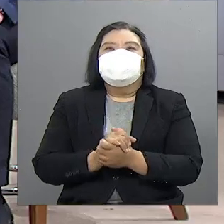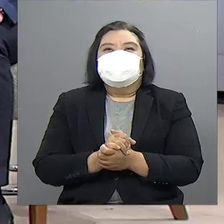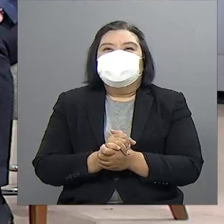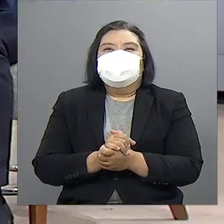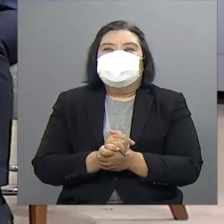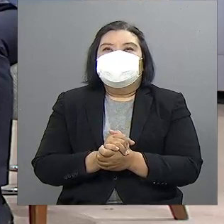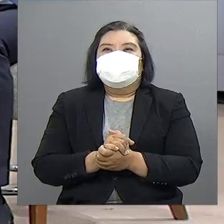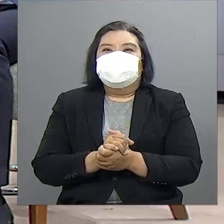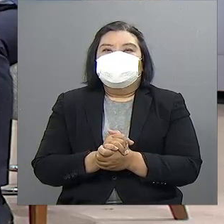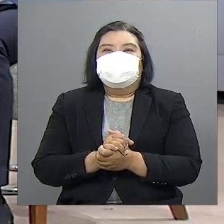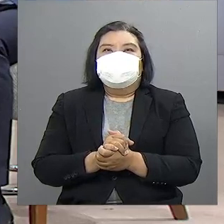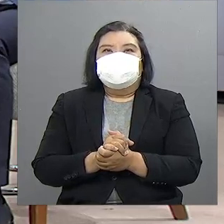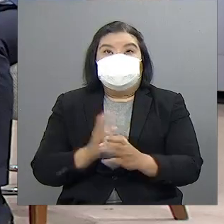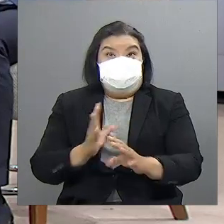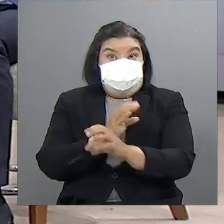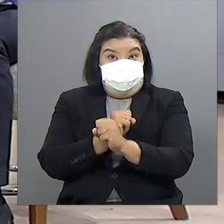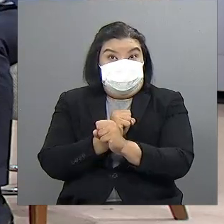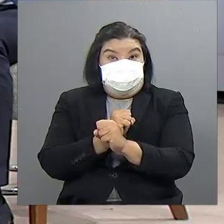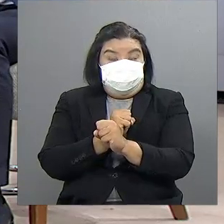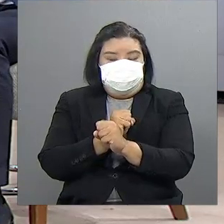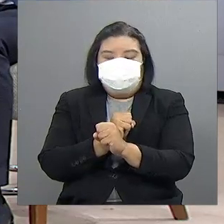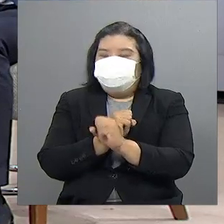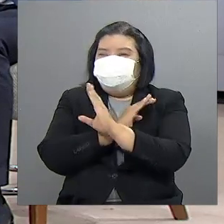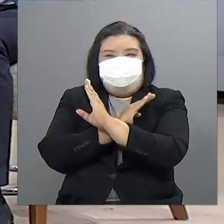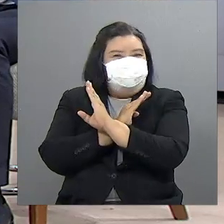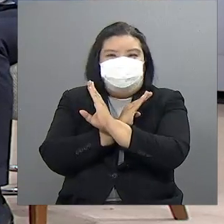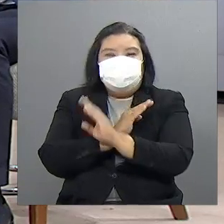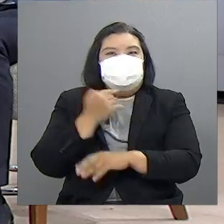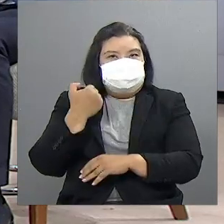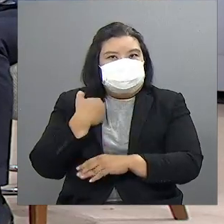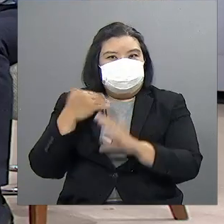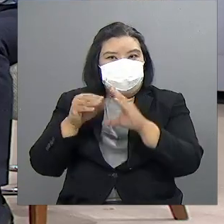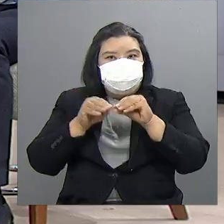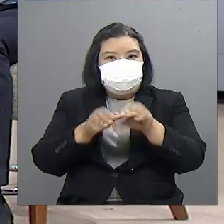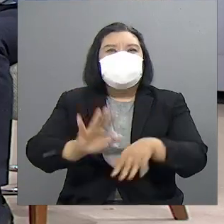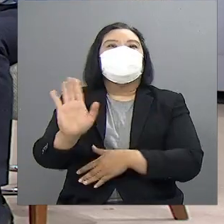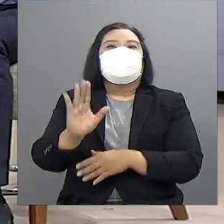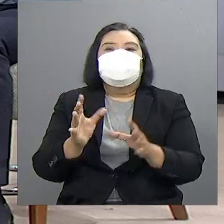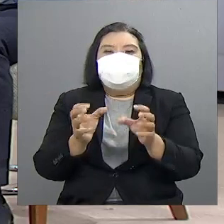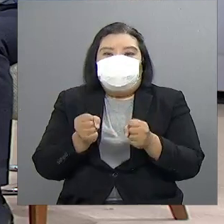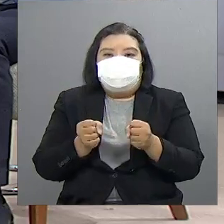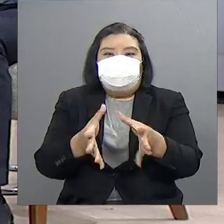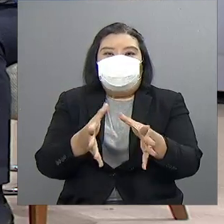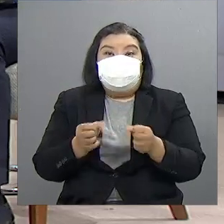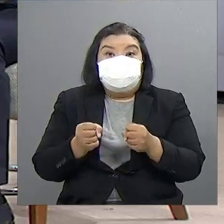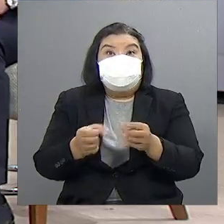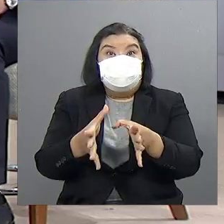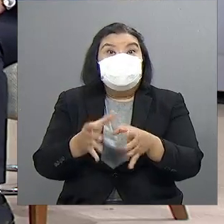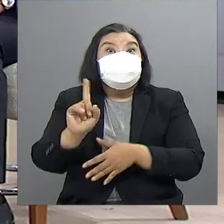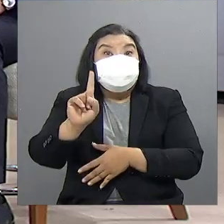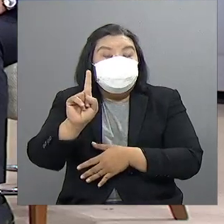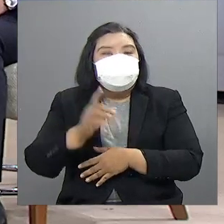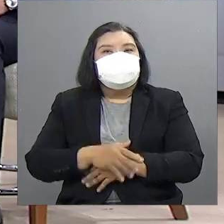สรุปเรื่องนี้มั่วครับงดการแชร์ต่อนะครับการกำมือแล้วก็แบมือแบบนี้ไม่สามารถที่จะป้องกันอาการสมองเสื่อ